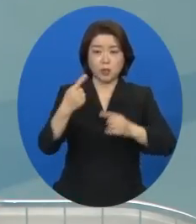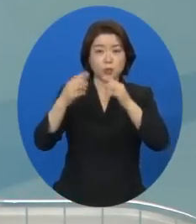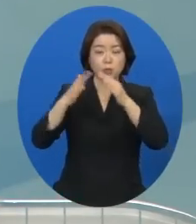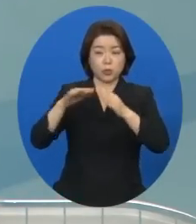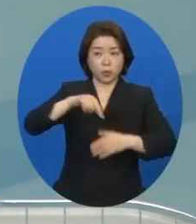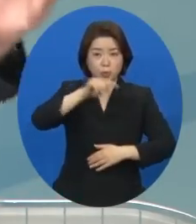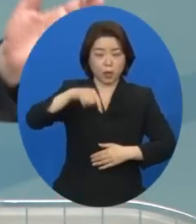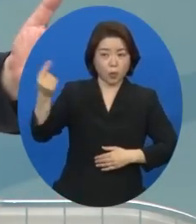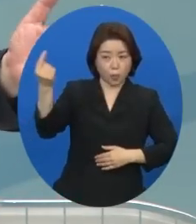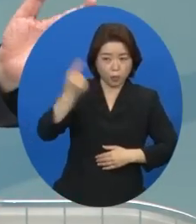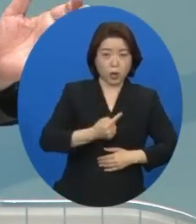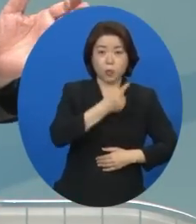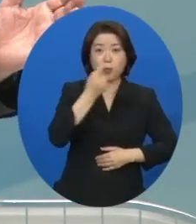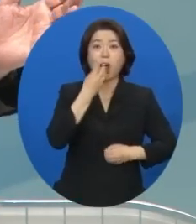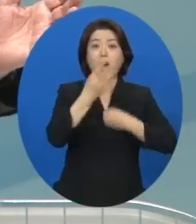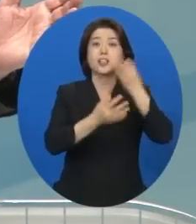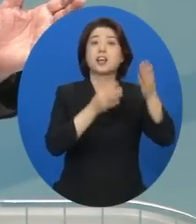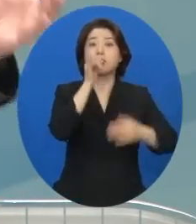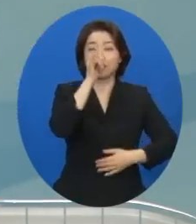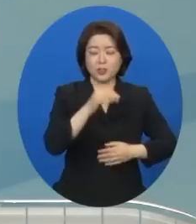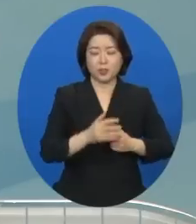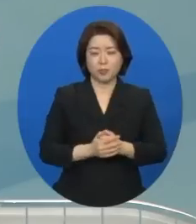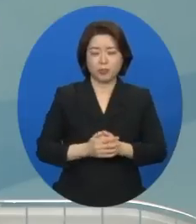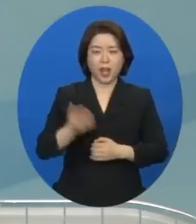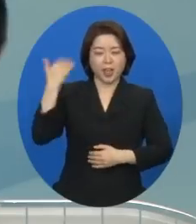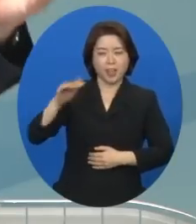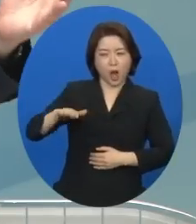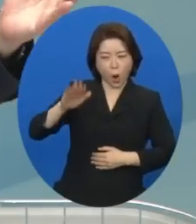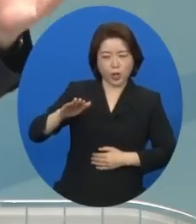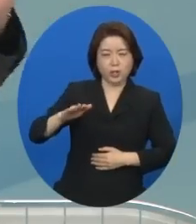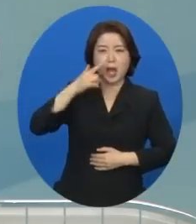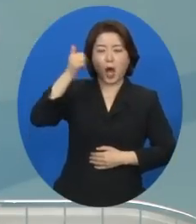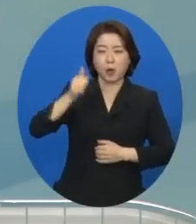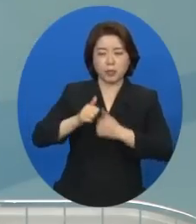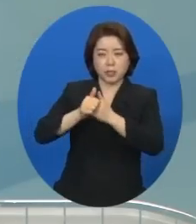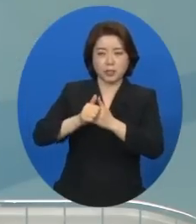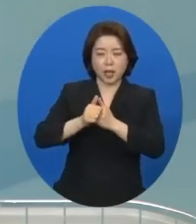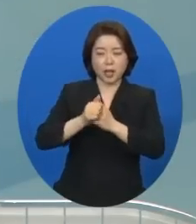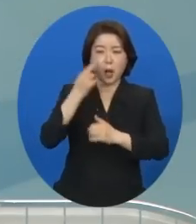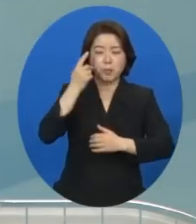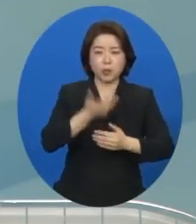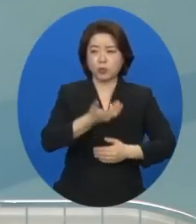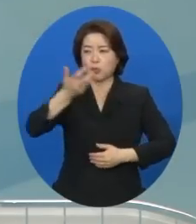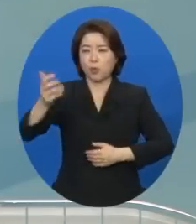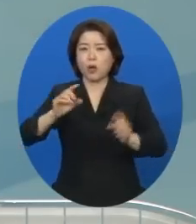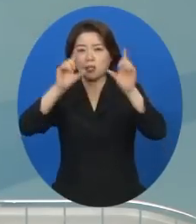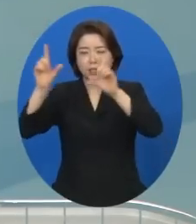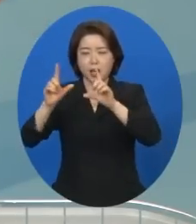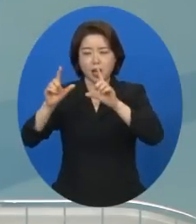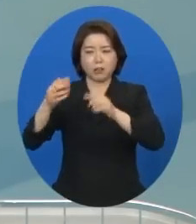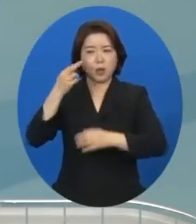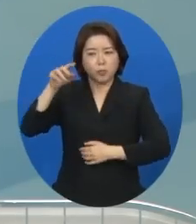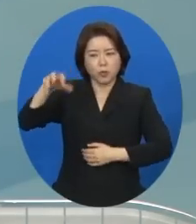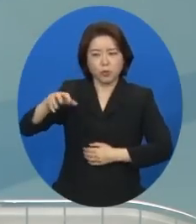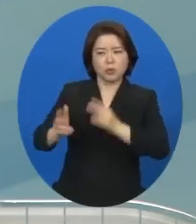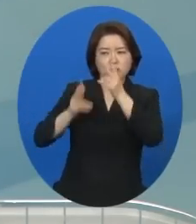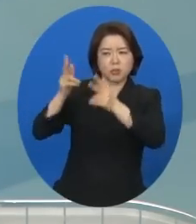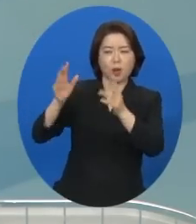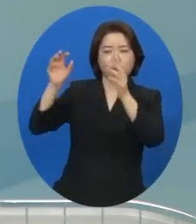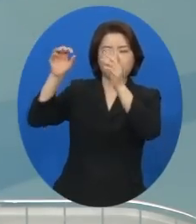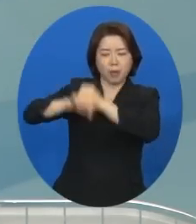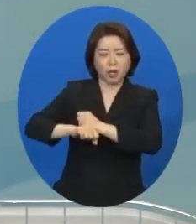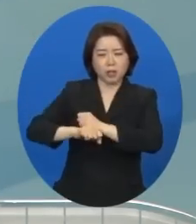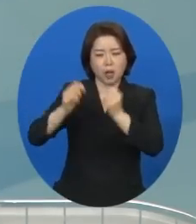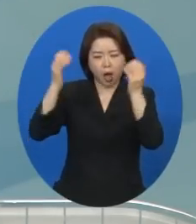그분이 일찍 아버지 따라 미국에 이민을 갔다가 아버지의 사업이 어려워져서 말할 수 없이 고통스러운 시간을 보내는